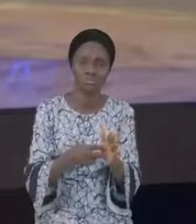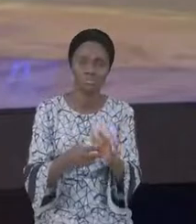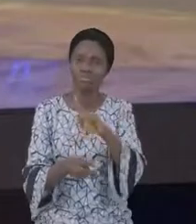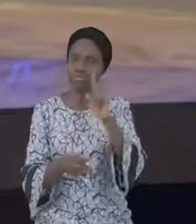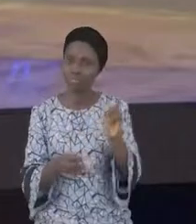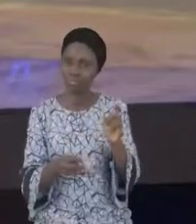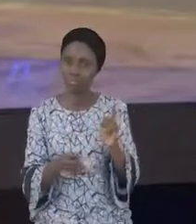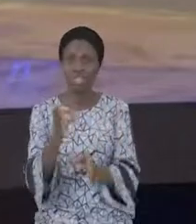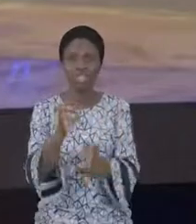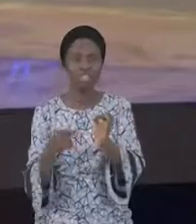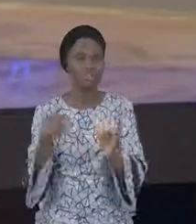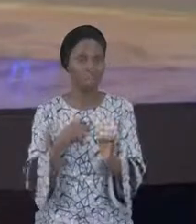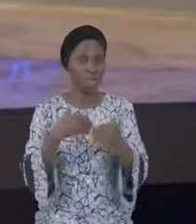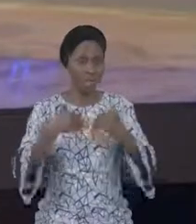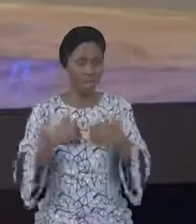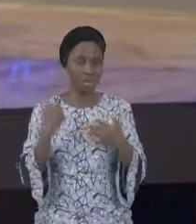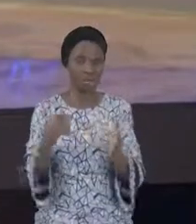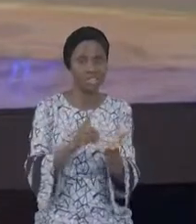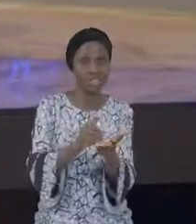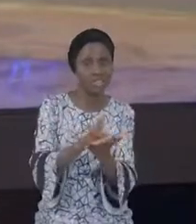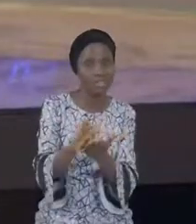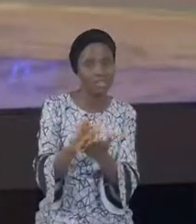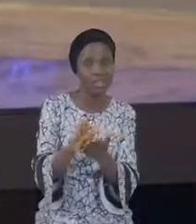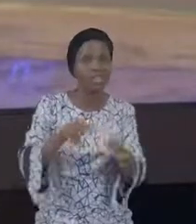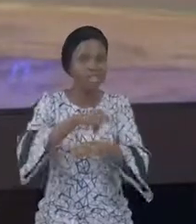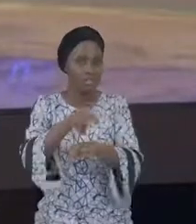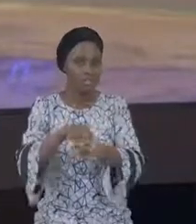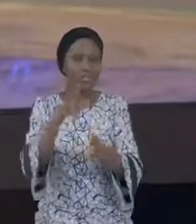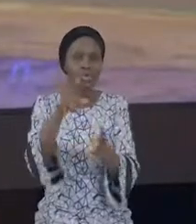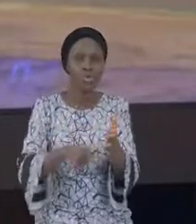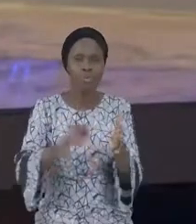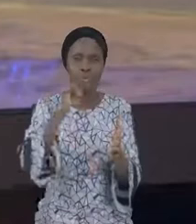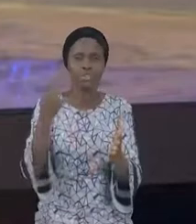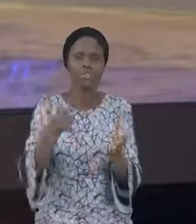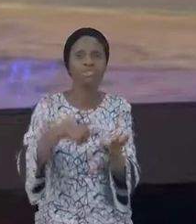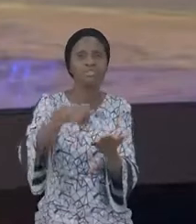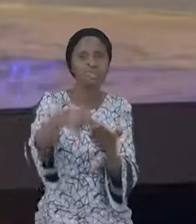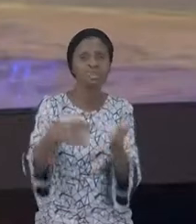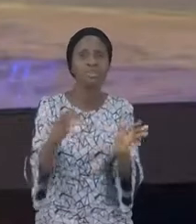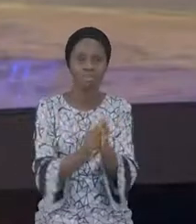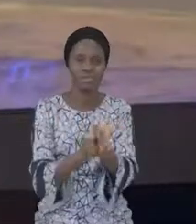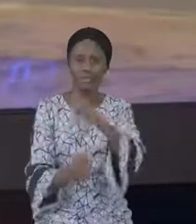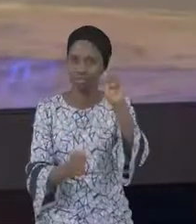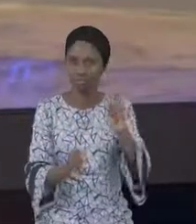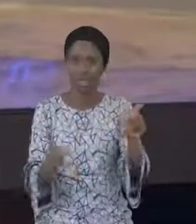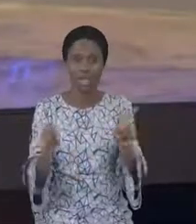add the si nous avons la nature divine, what's the implication quelle en est l'implication? As we look at comme the whole on voit